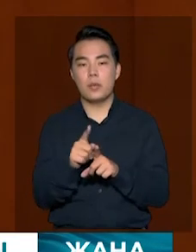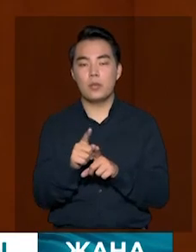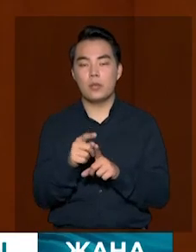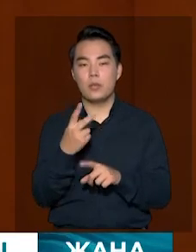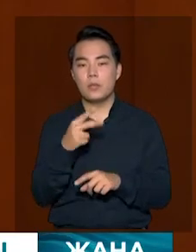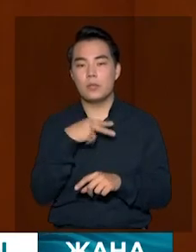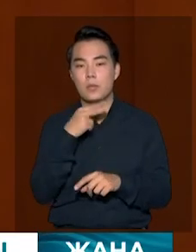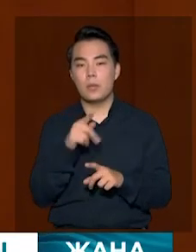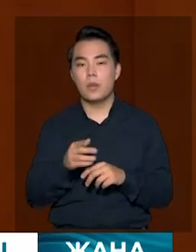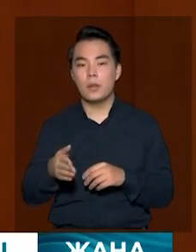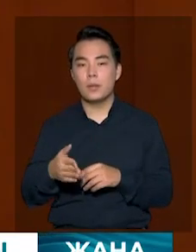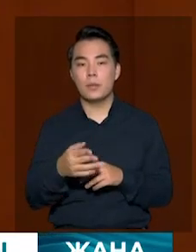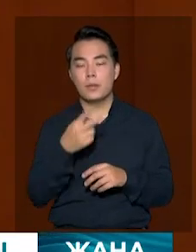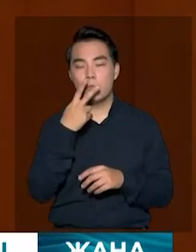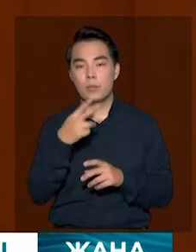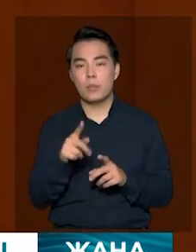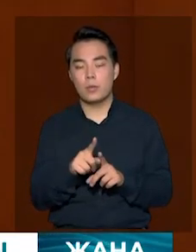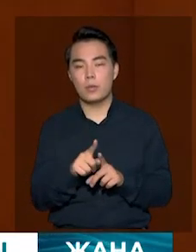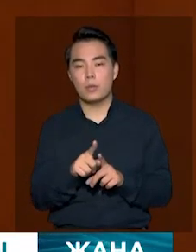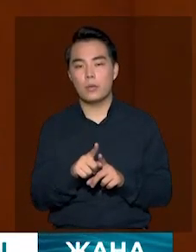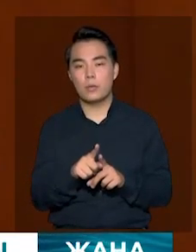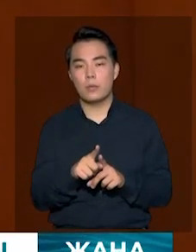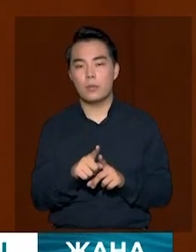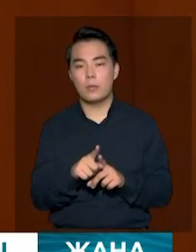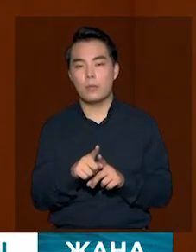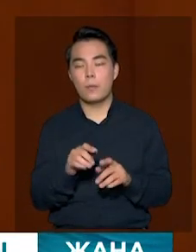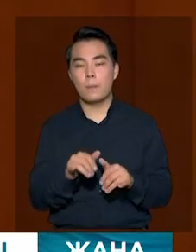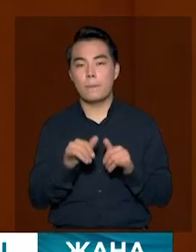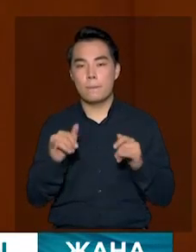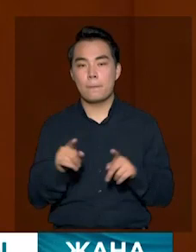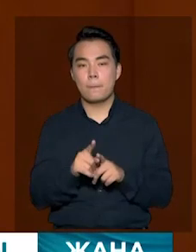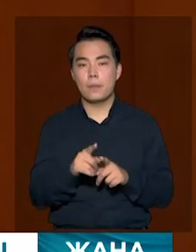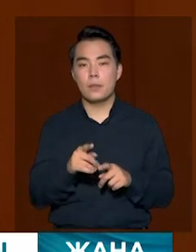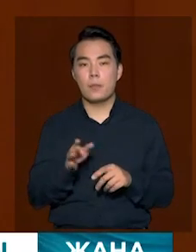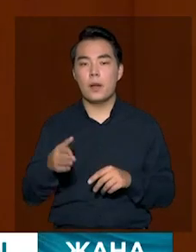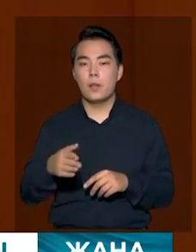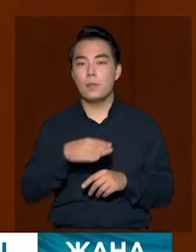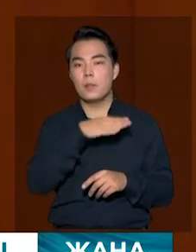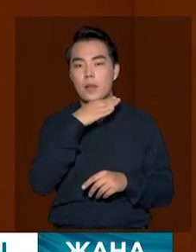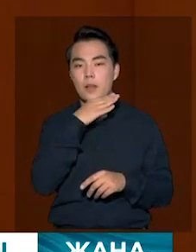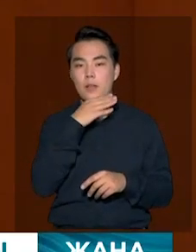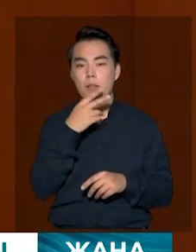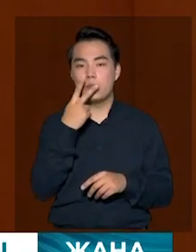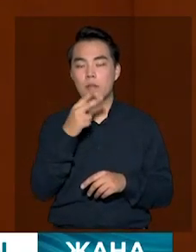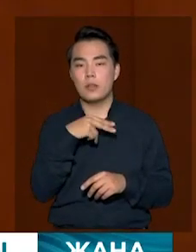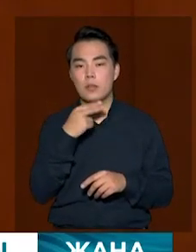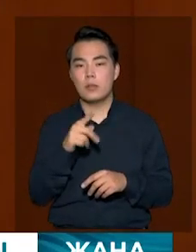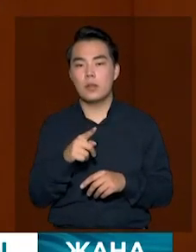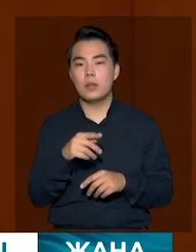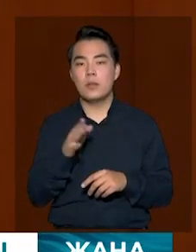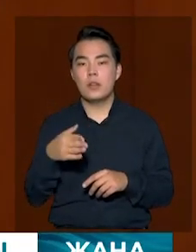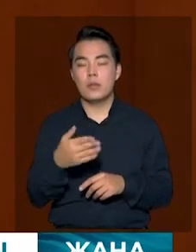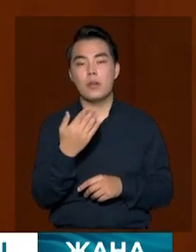арқылы балыққа қол жетімділікті артырып, мал етіне қарағанда балықтың